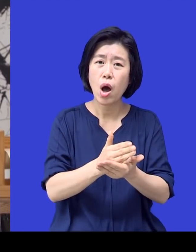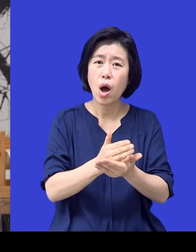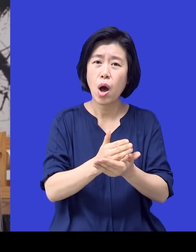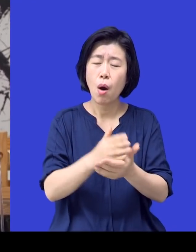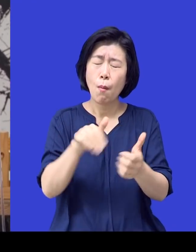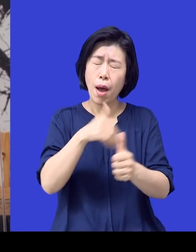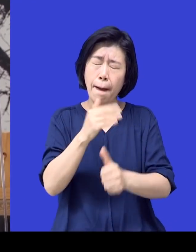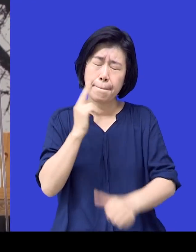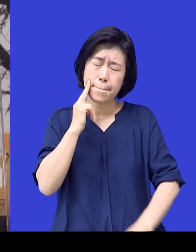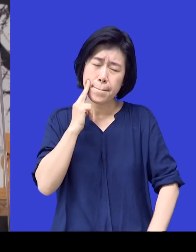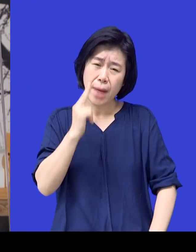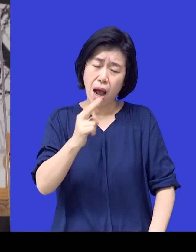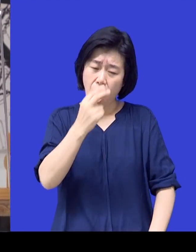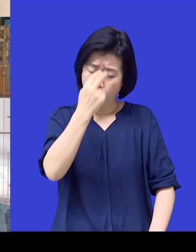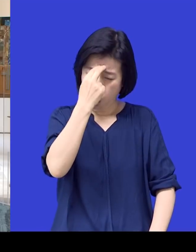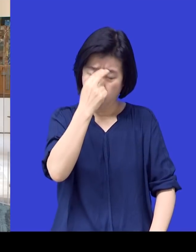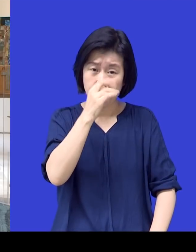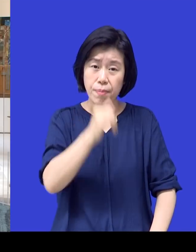제가